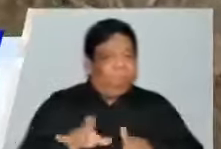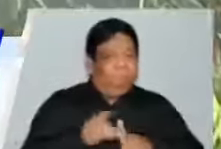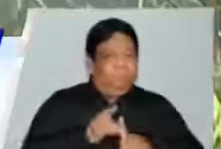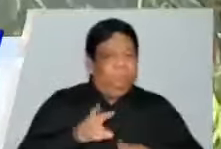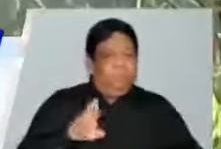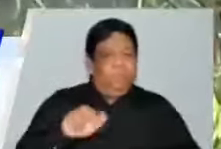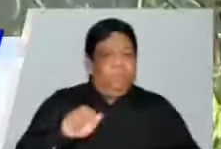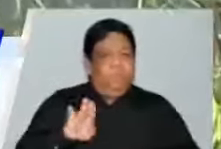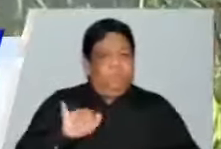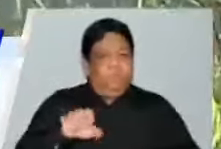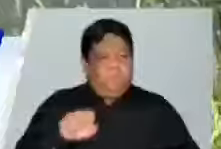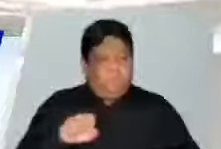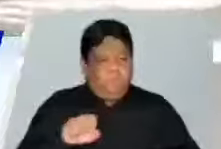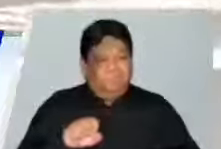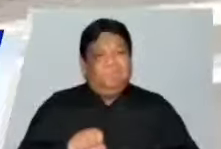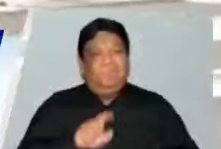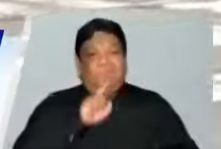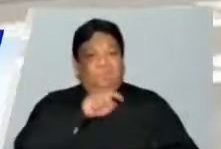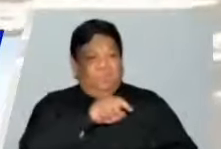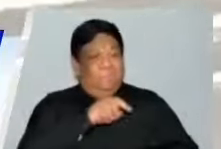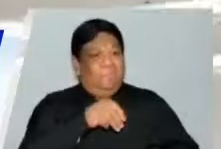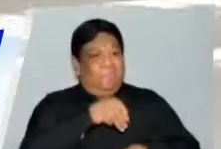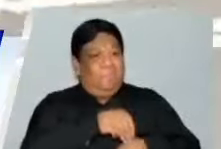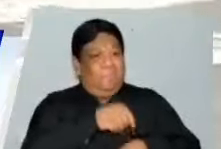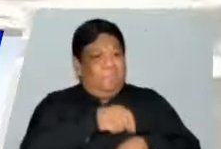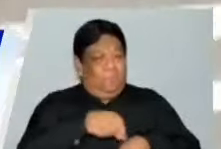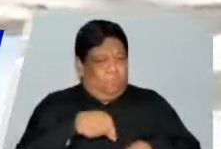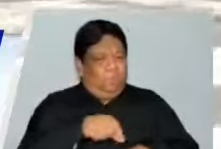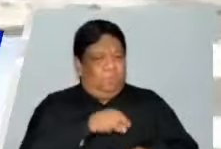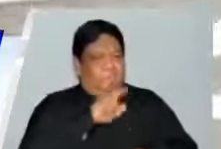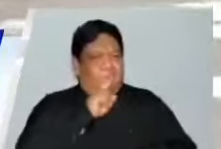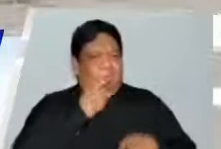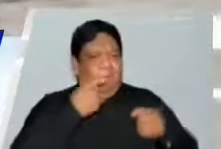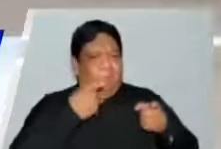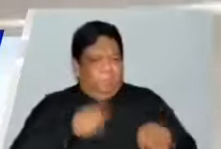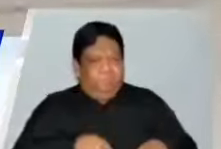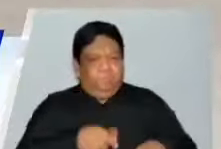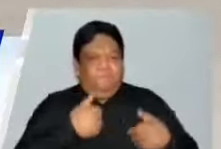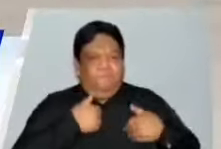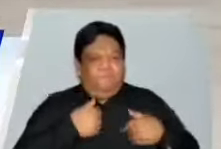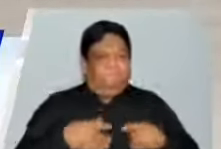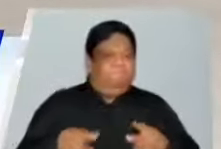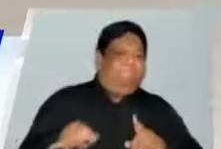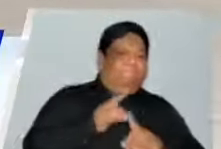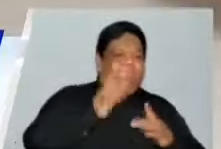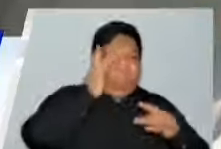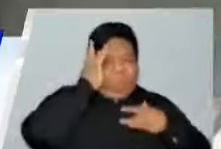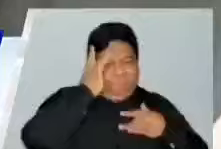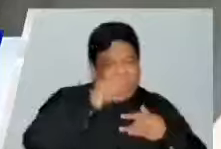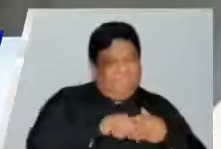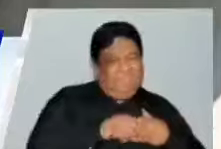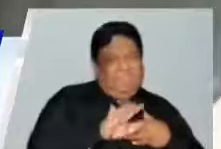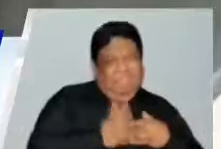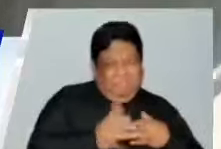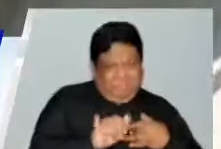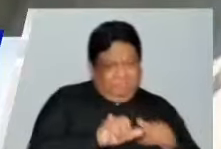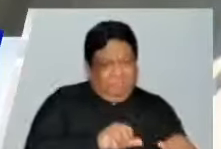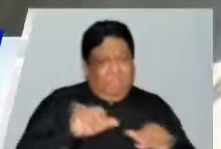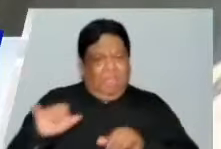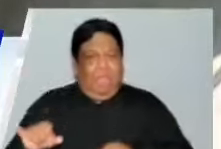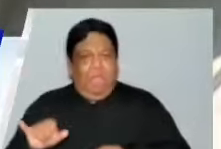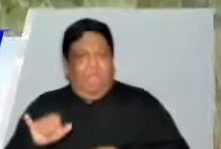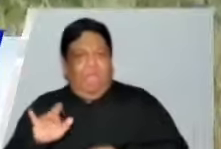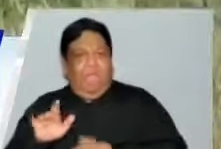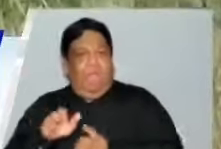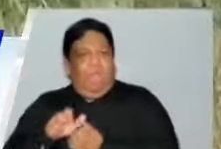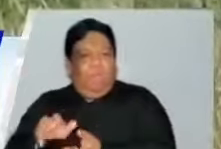of Agriculture. Ang sintomas ng rabies sa baka kapareho rin ng sa aso, grabing paglalaway at nauuwi sa